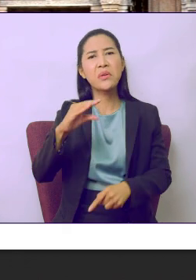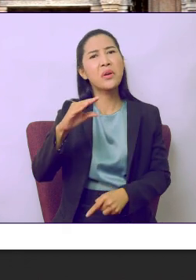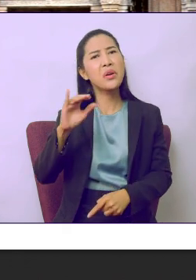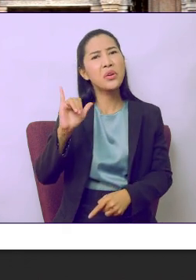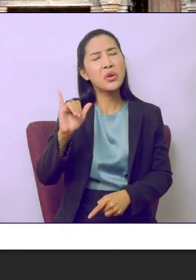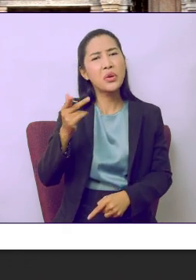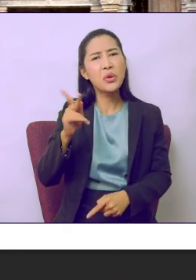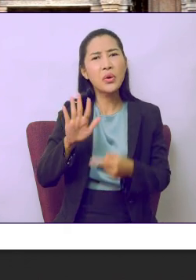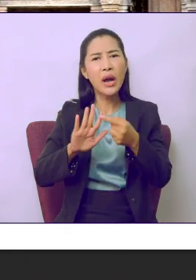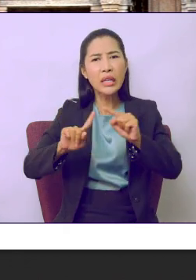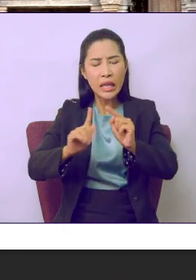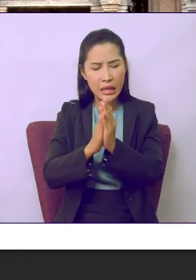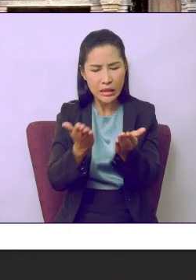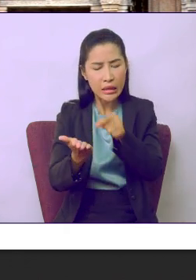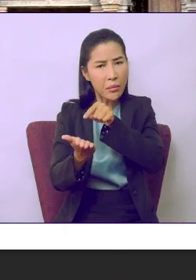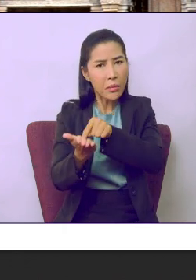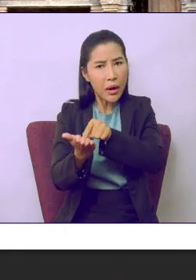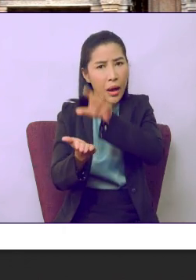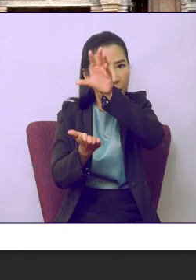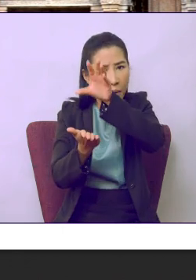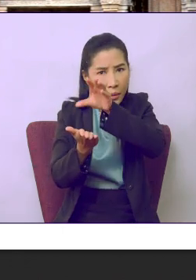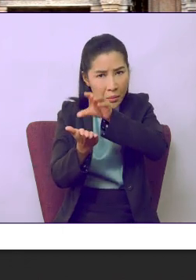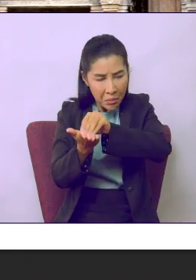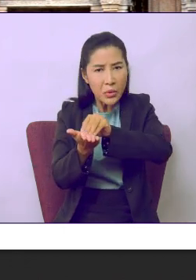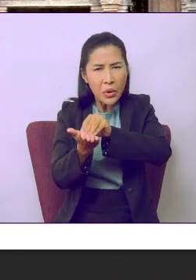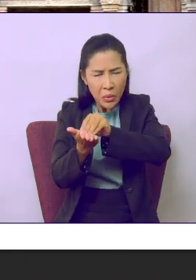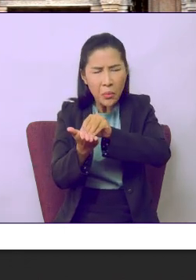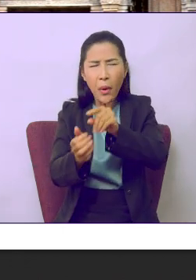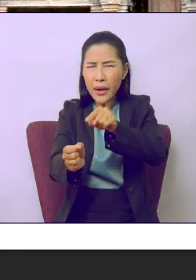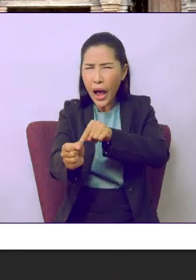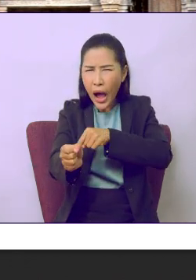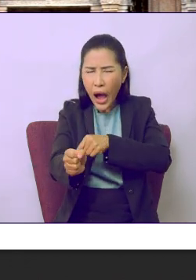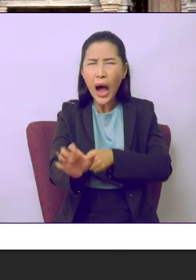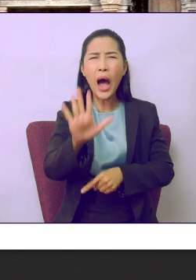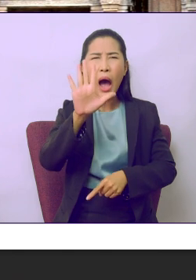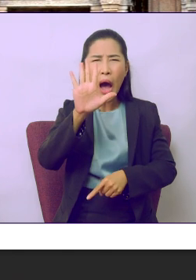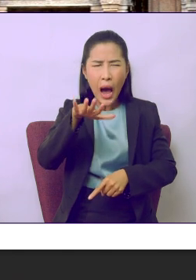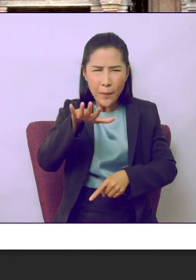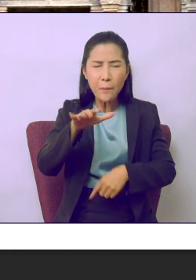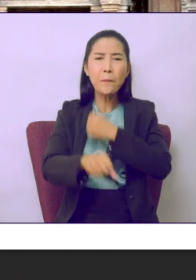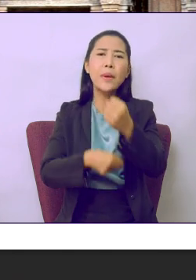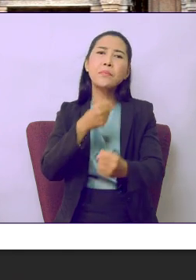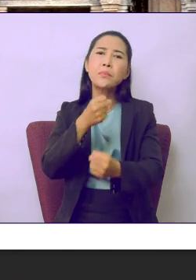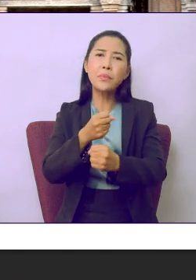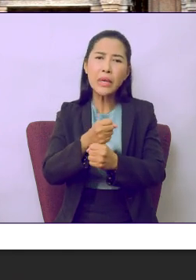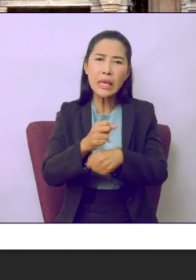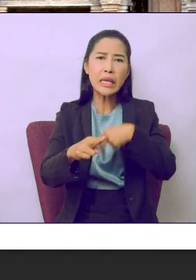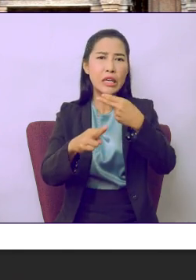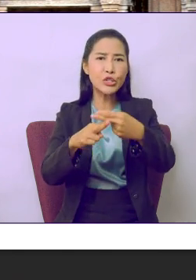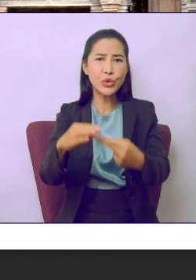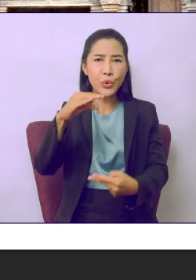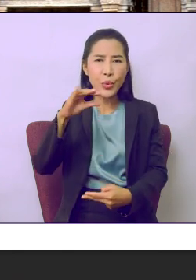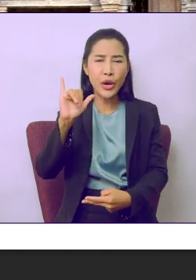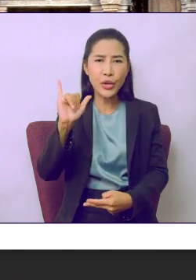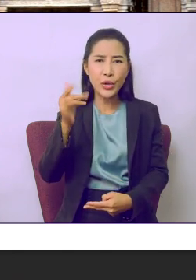ครับแต่ตำราของประเทศอินเดียเนี่ยบันทึกไว้เนี่ย 5,000ปีและนะครับเรียกว่าโยคะนะครับแล้วก็มีตำราเนี่ย